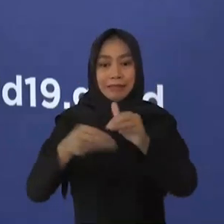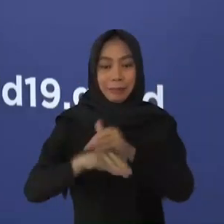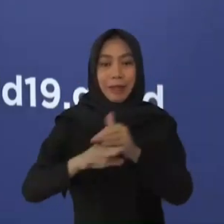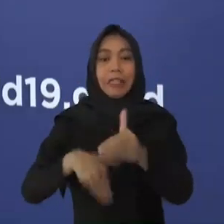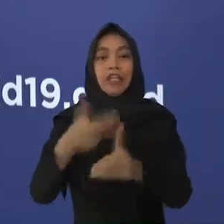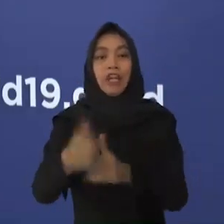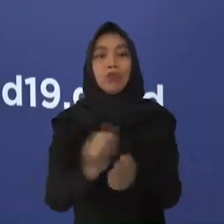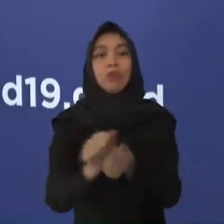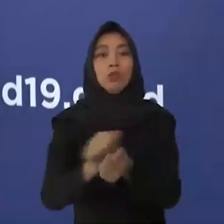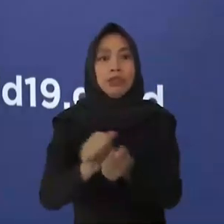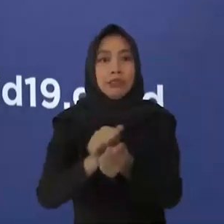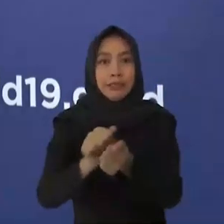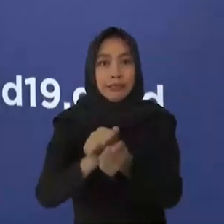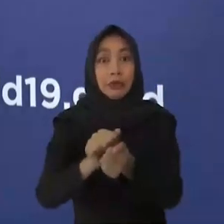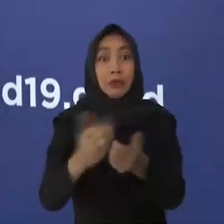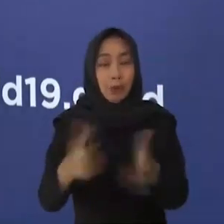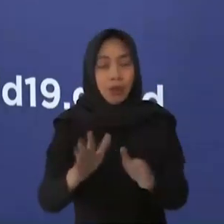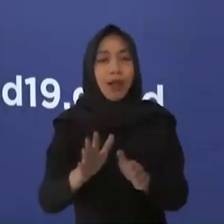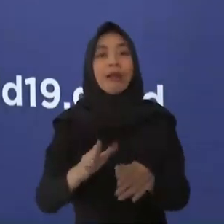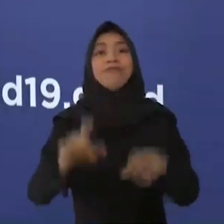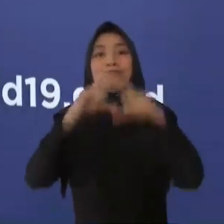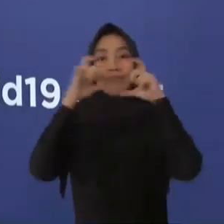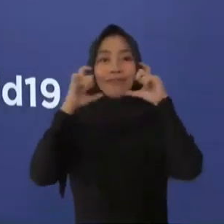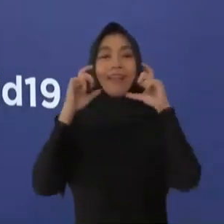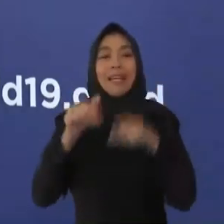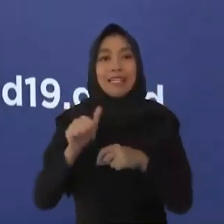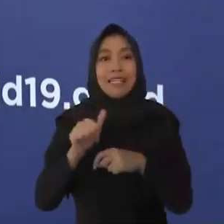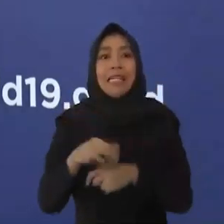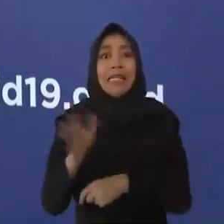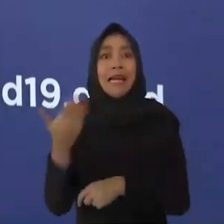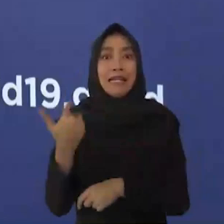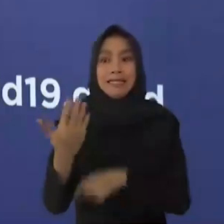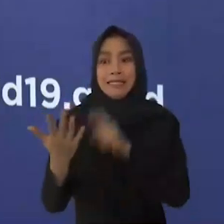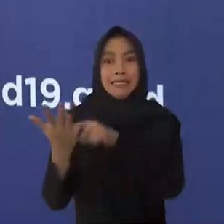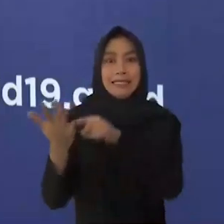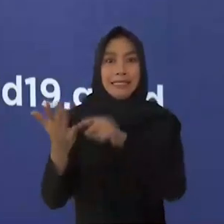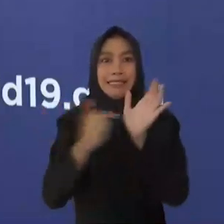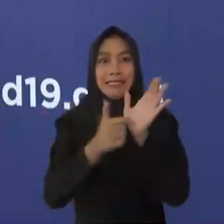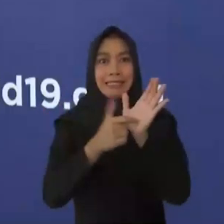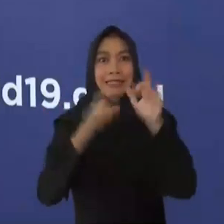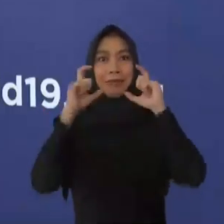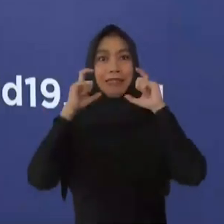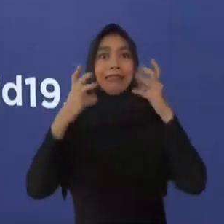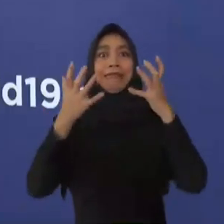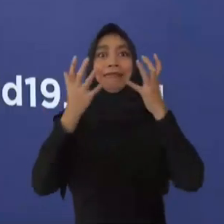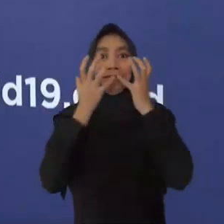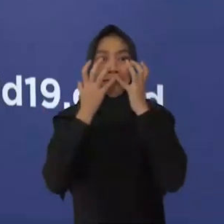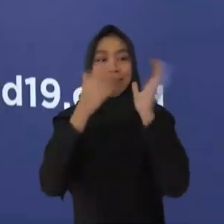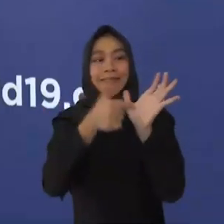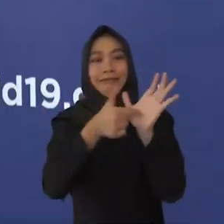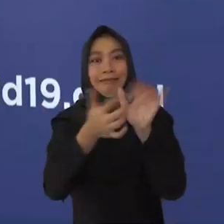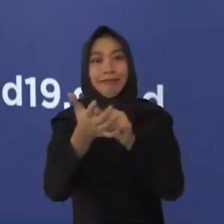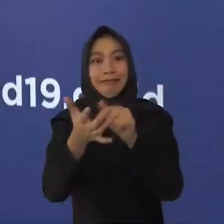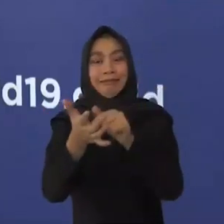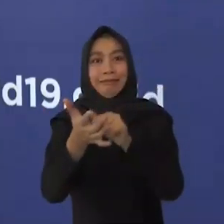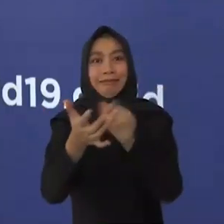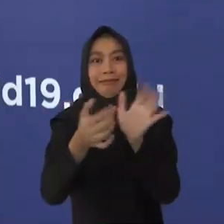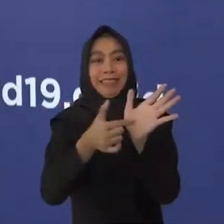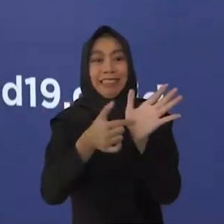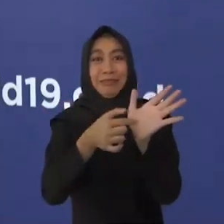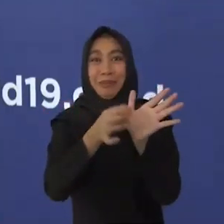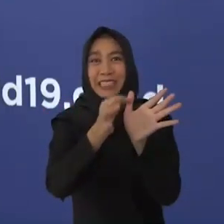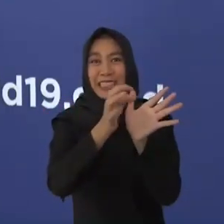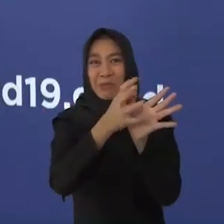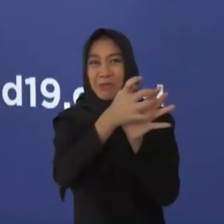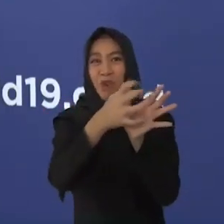ulang. Iya. Yeah. Iya. Tangan kita ya, Prof, tadi pegang-pegang masker bekas pakai kita. Berarti tangan kita tidak